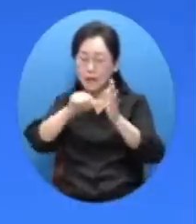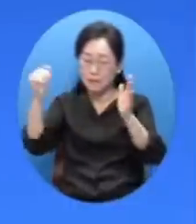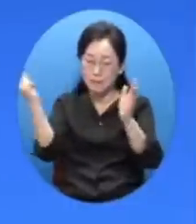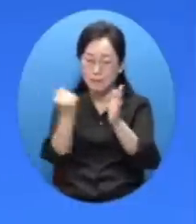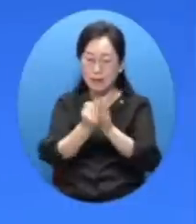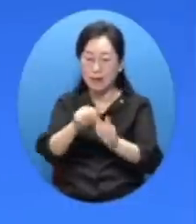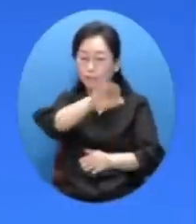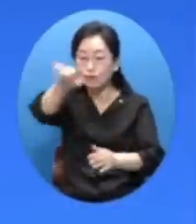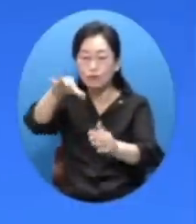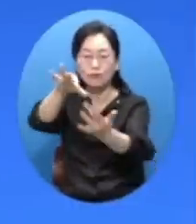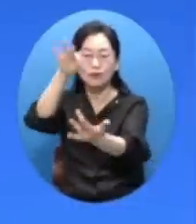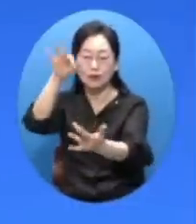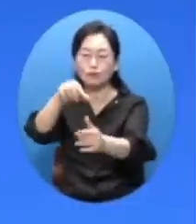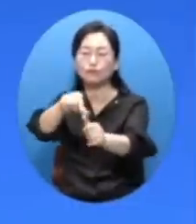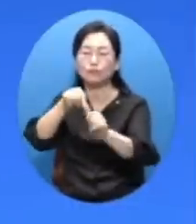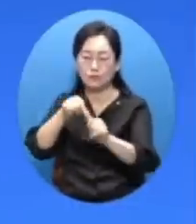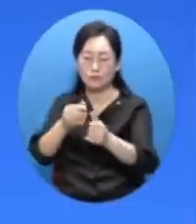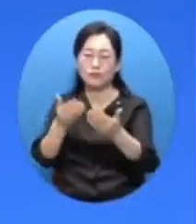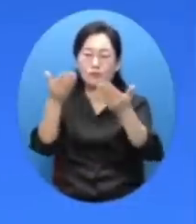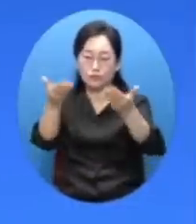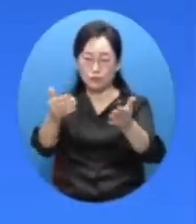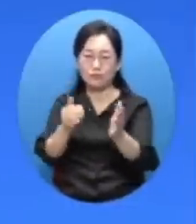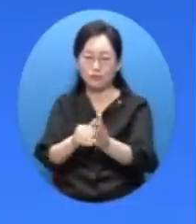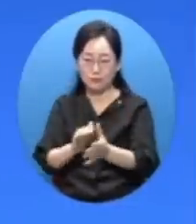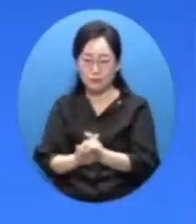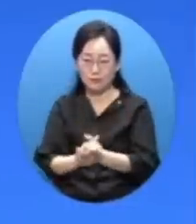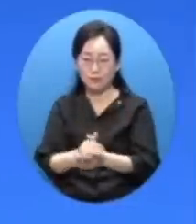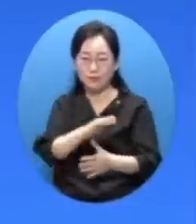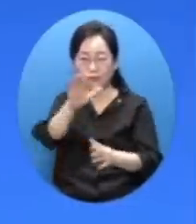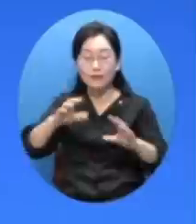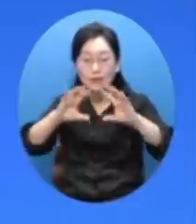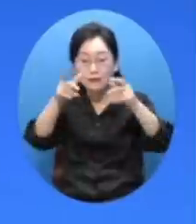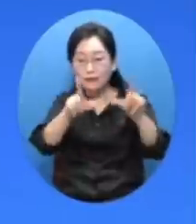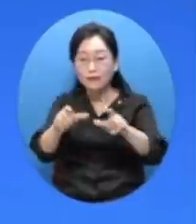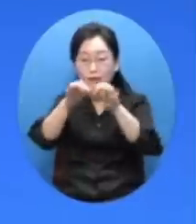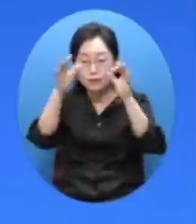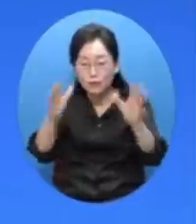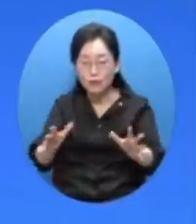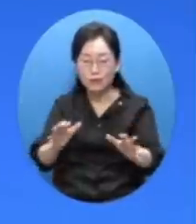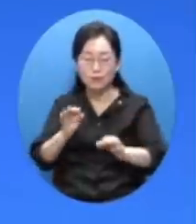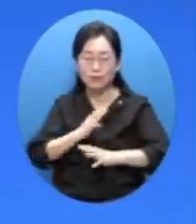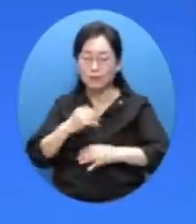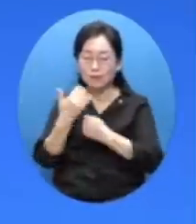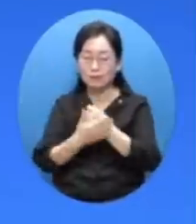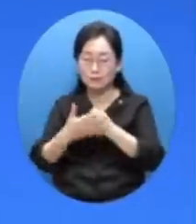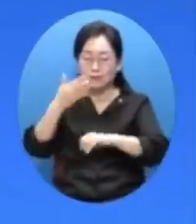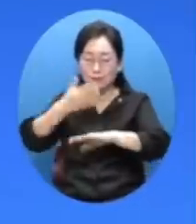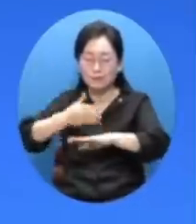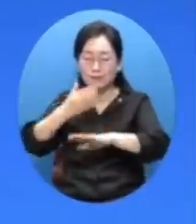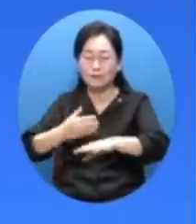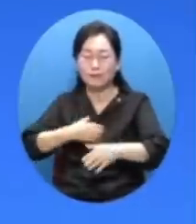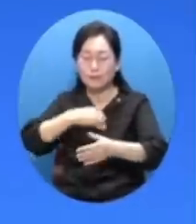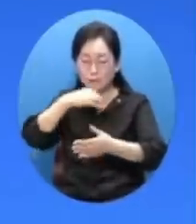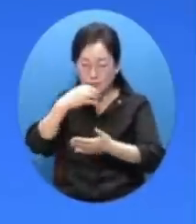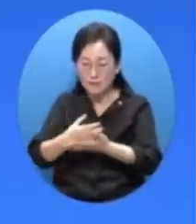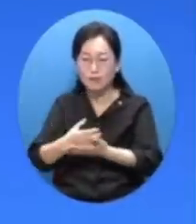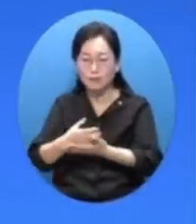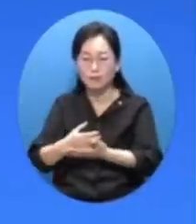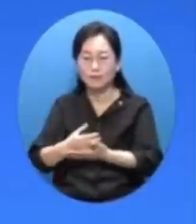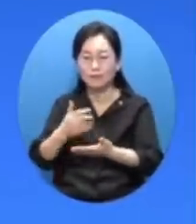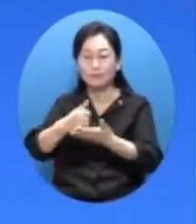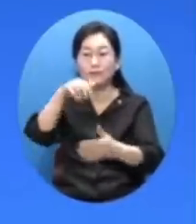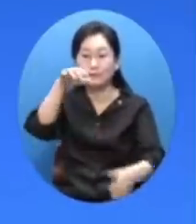주신 것입니다. 우리는 일생 살아온 동안 이 놀라운 은혜 감사 강역하면서 주님